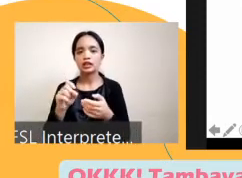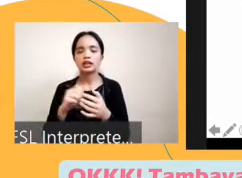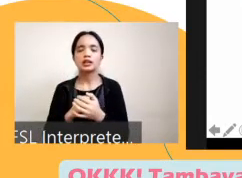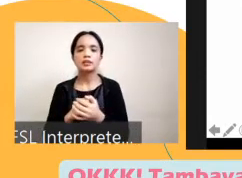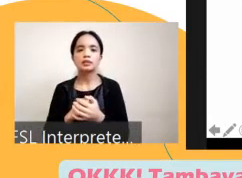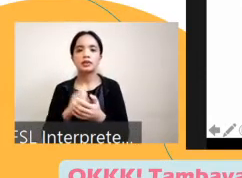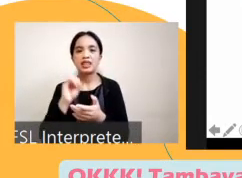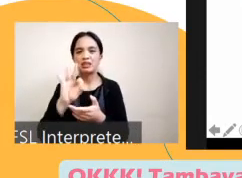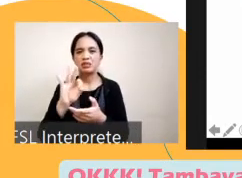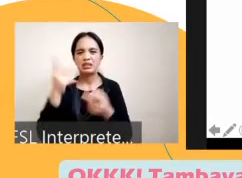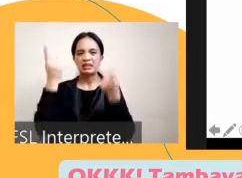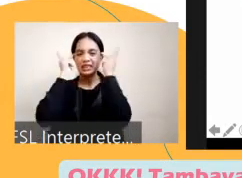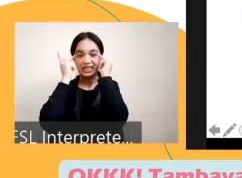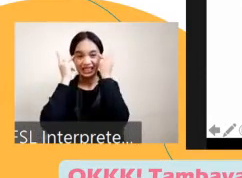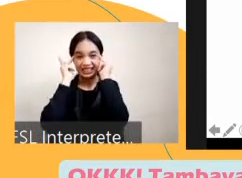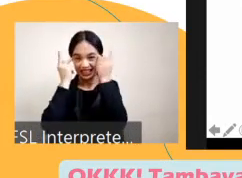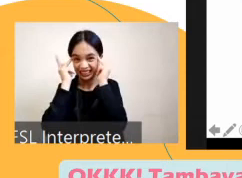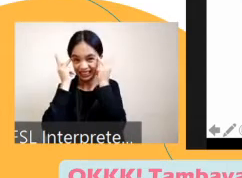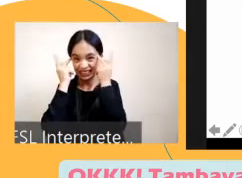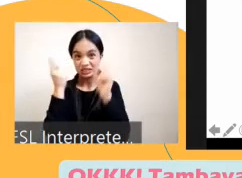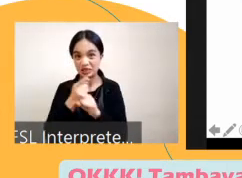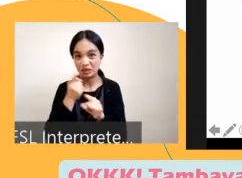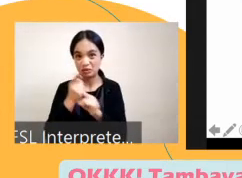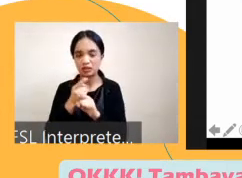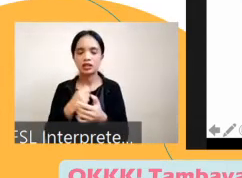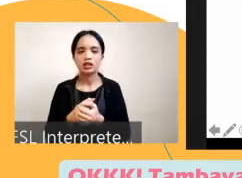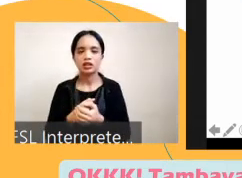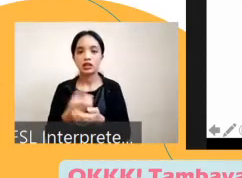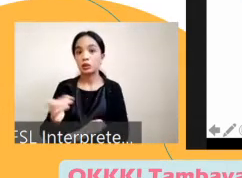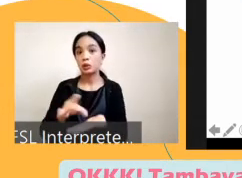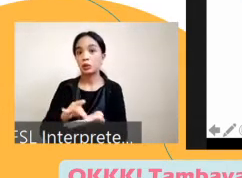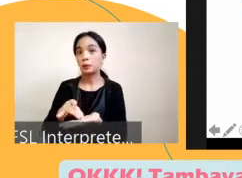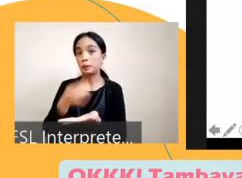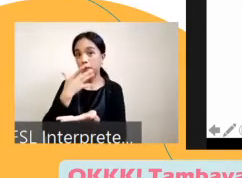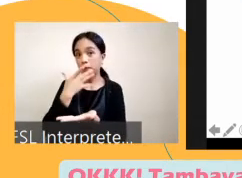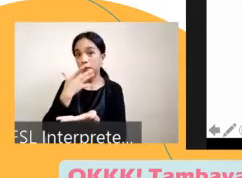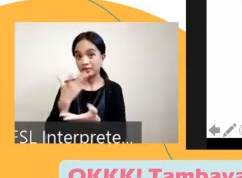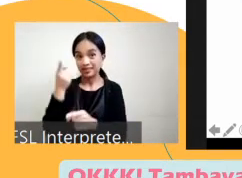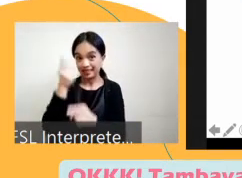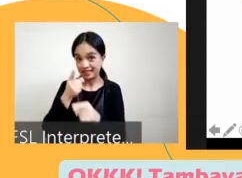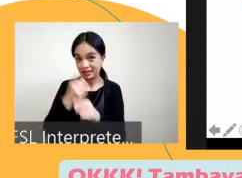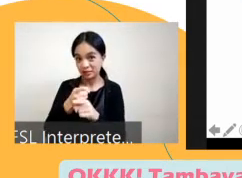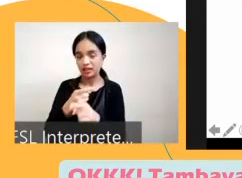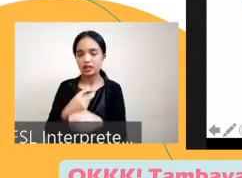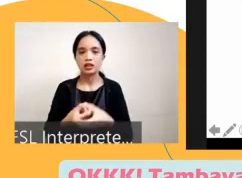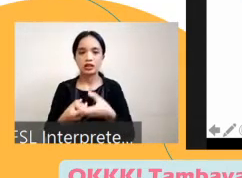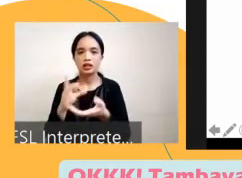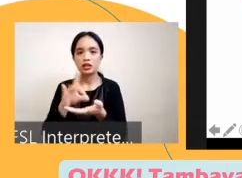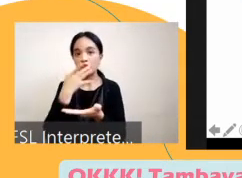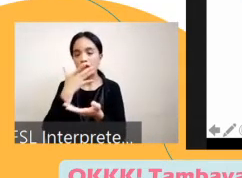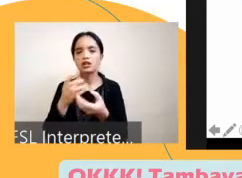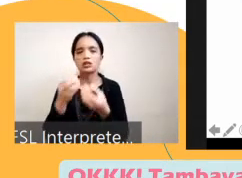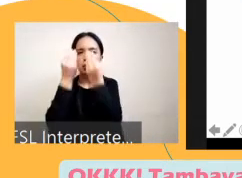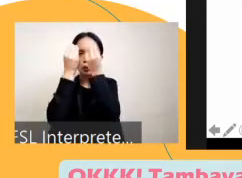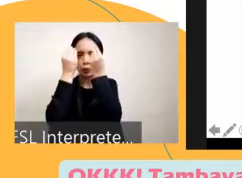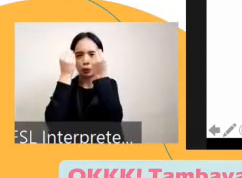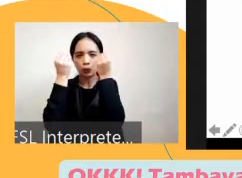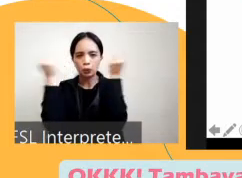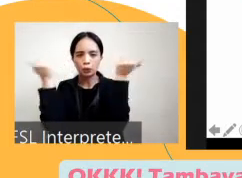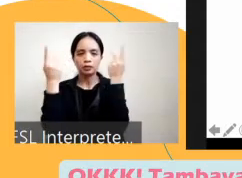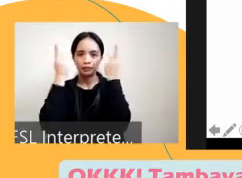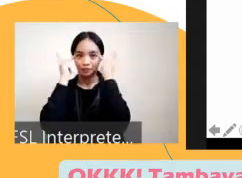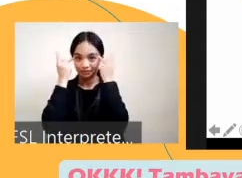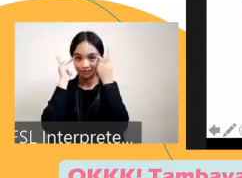kung masakit yung ulo natin, 'di ba? Umiinom tayo ng gamot, ng paracetamol para mawala yung sakit ng